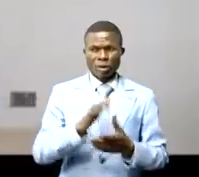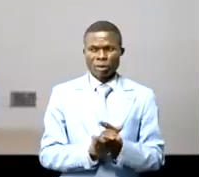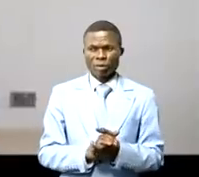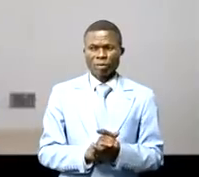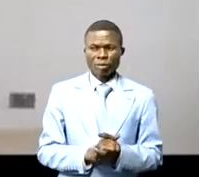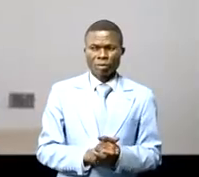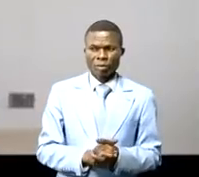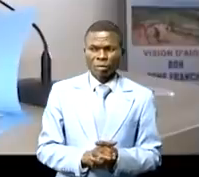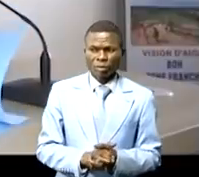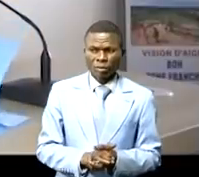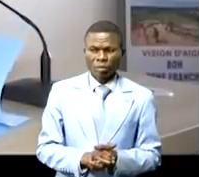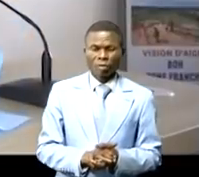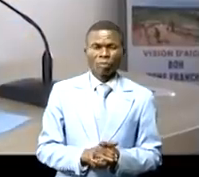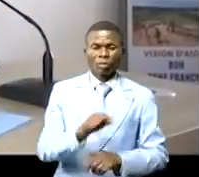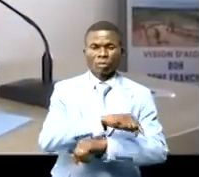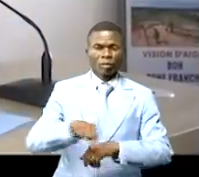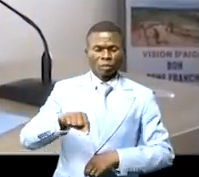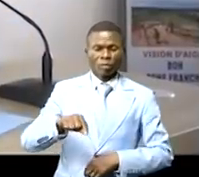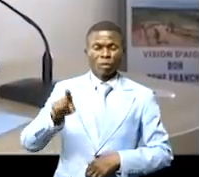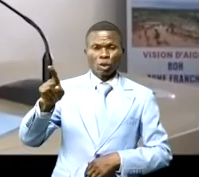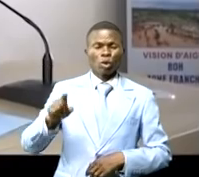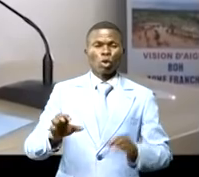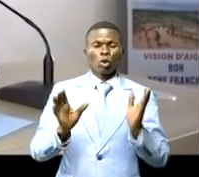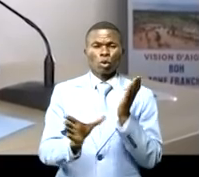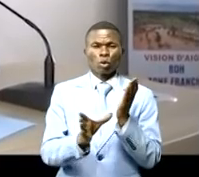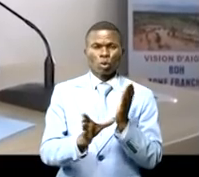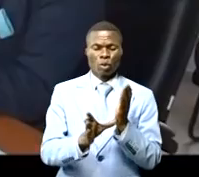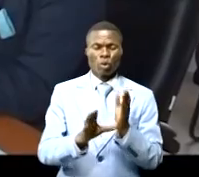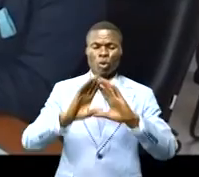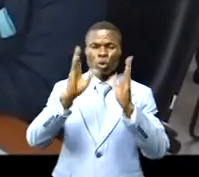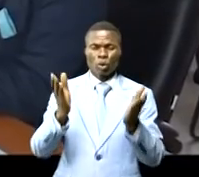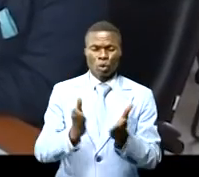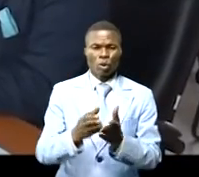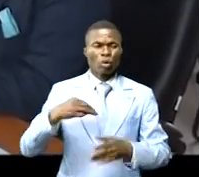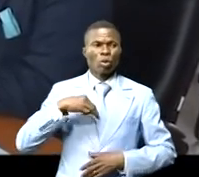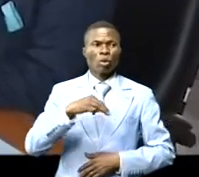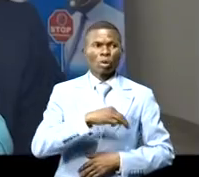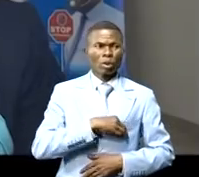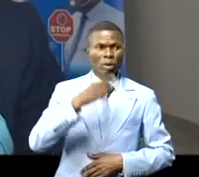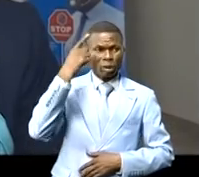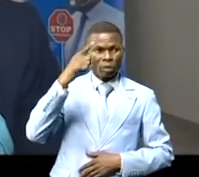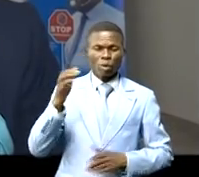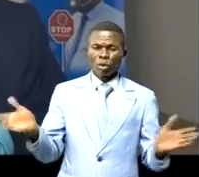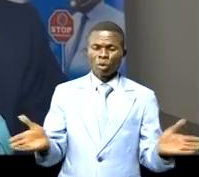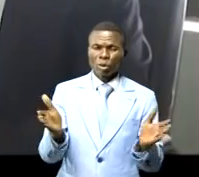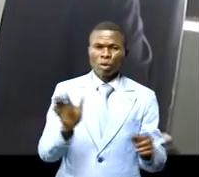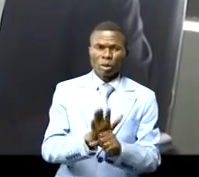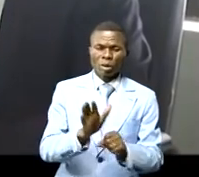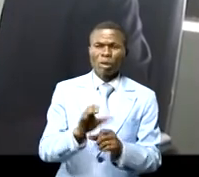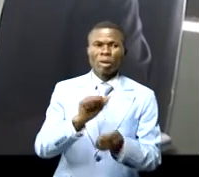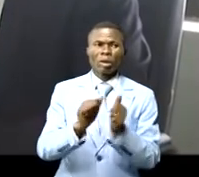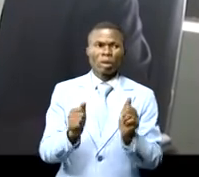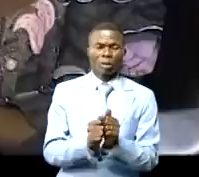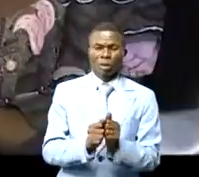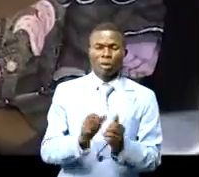centule, celle qui balie du gouvernorat, Christophe Pessinenonga réunit l'ensemble de son gouvernement pour les mobiliser davantage autour de son